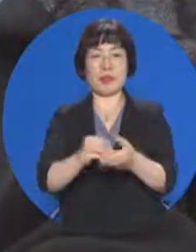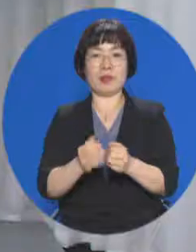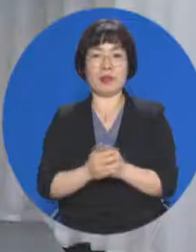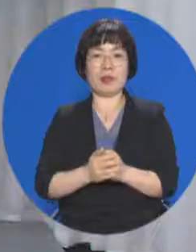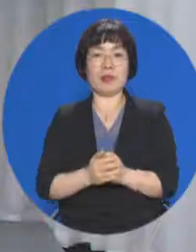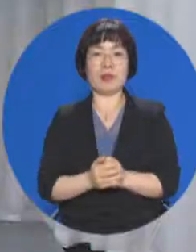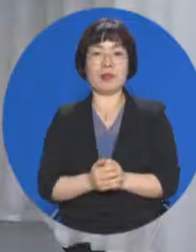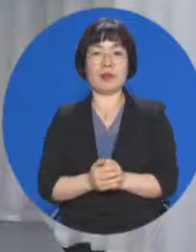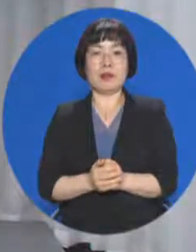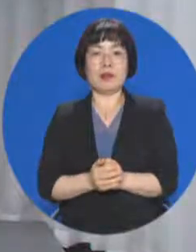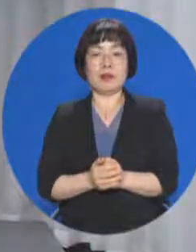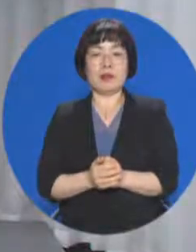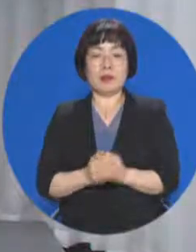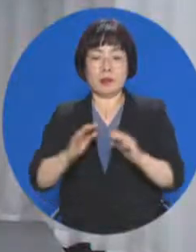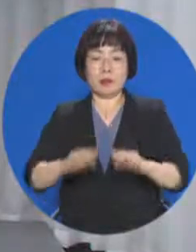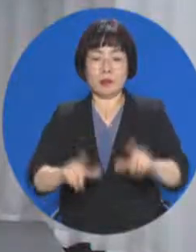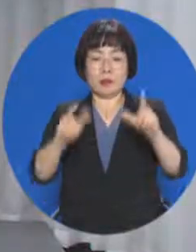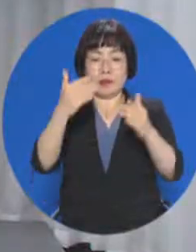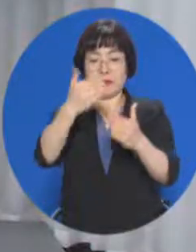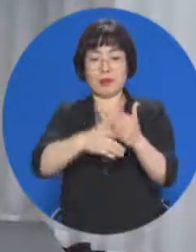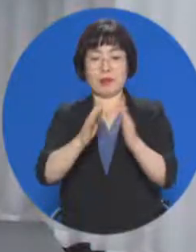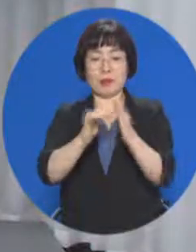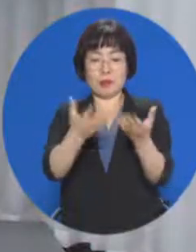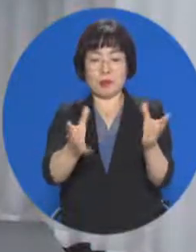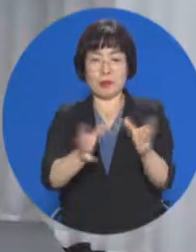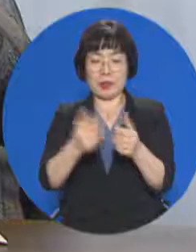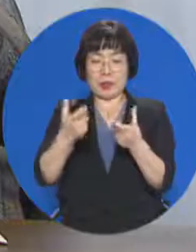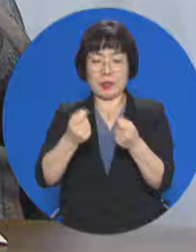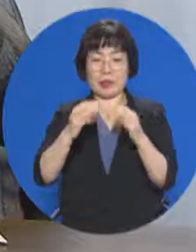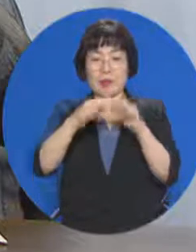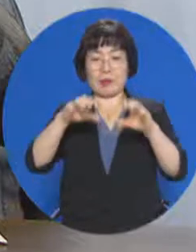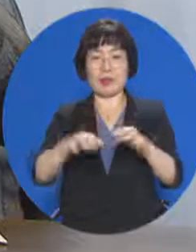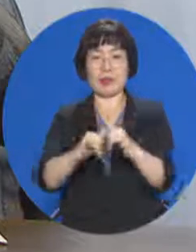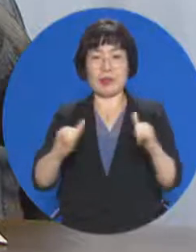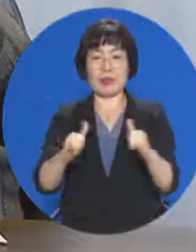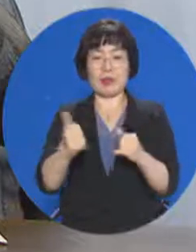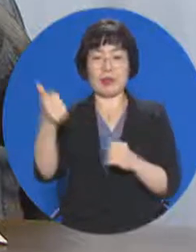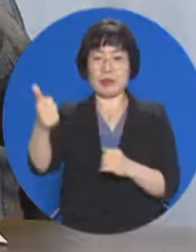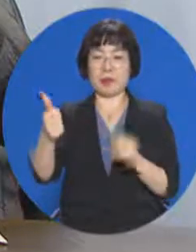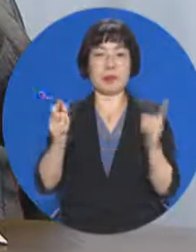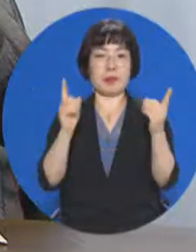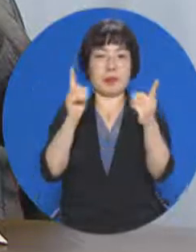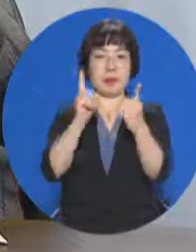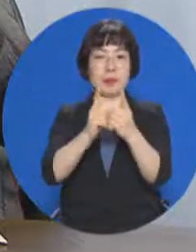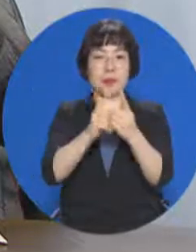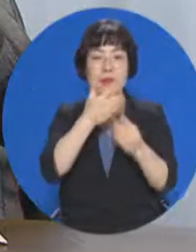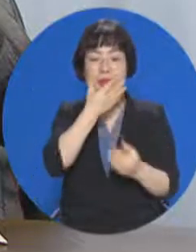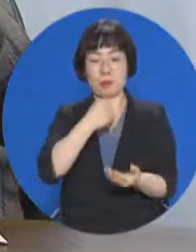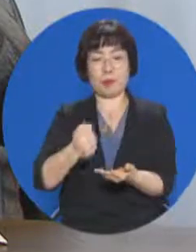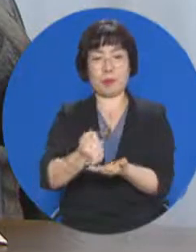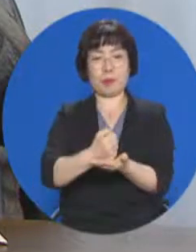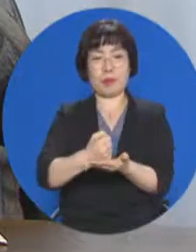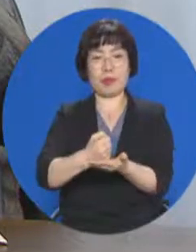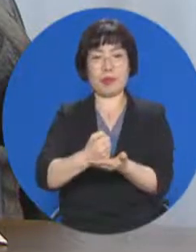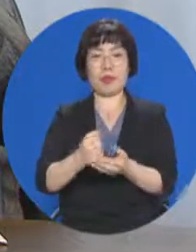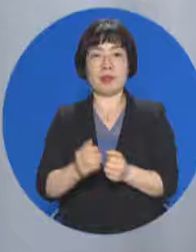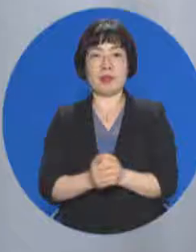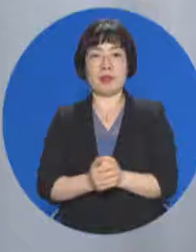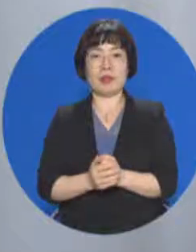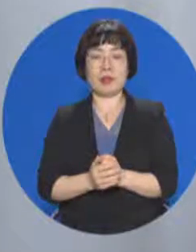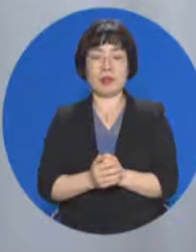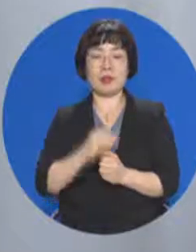했다고. 그리고 올해 유족회에서 같은 마을 사람이었던 마병옥 씨를 만난 건 행운이었습니다.